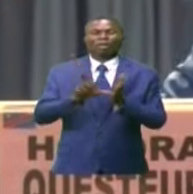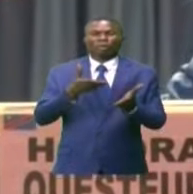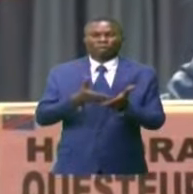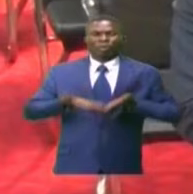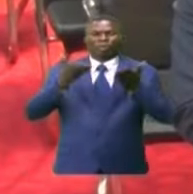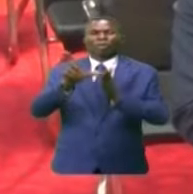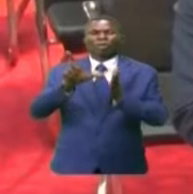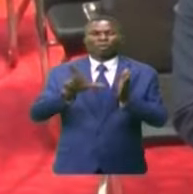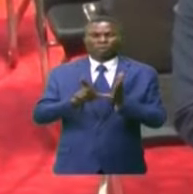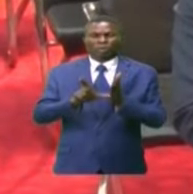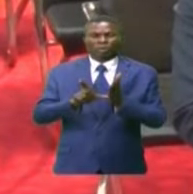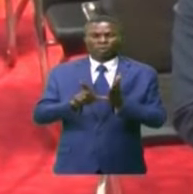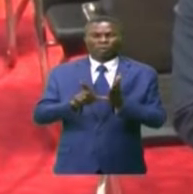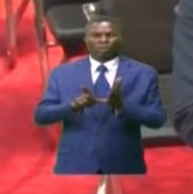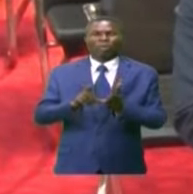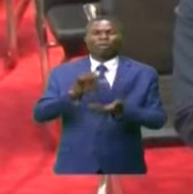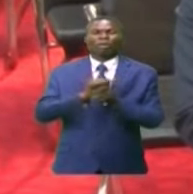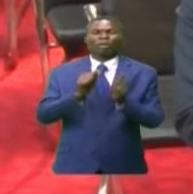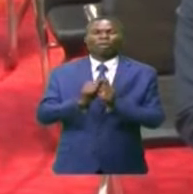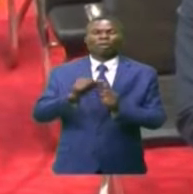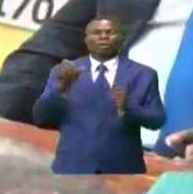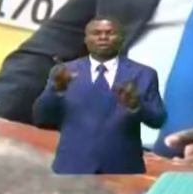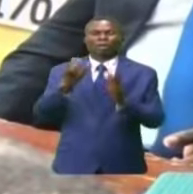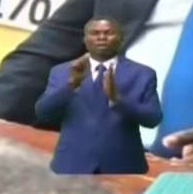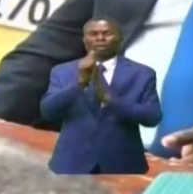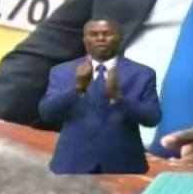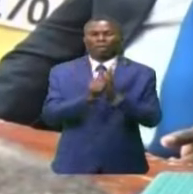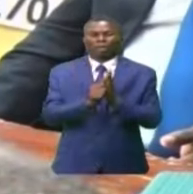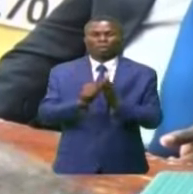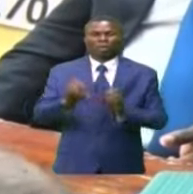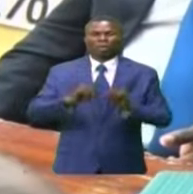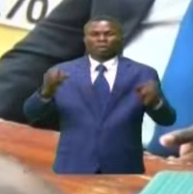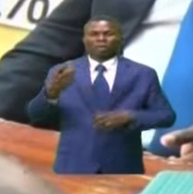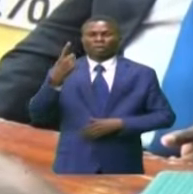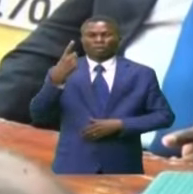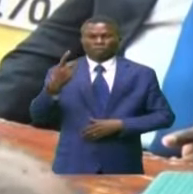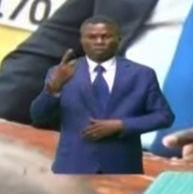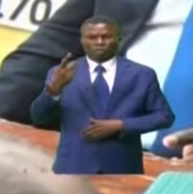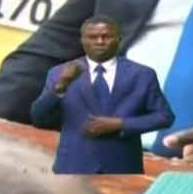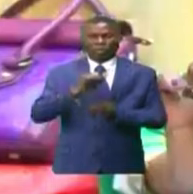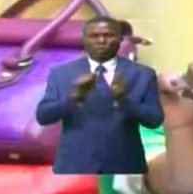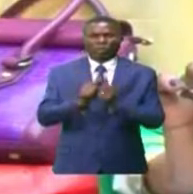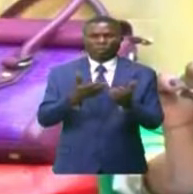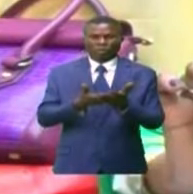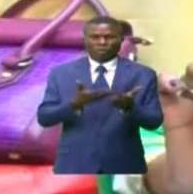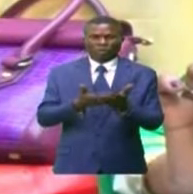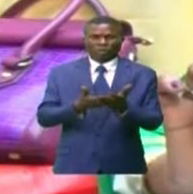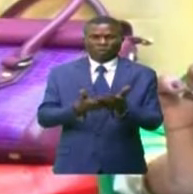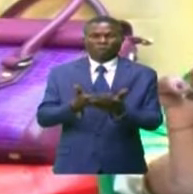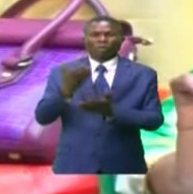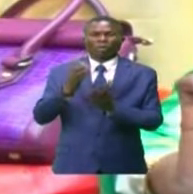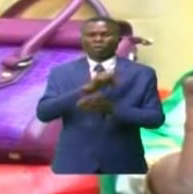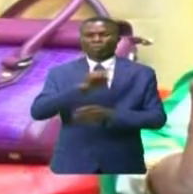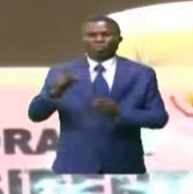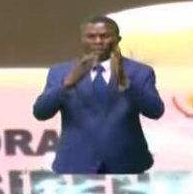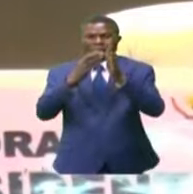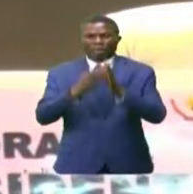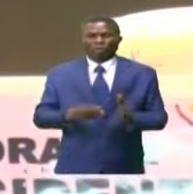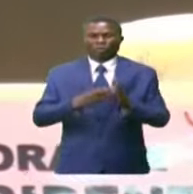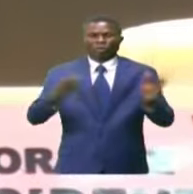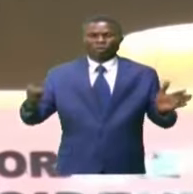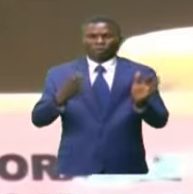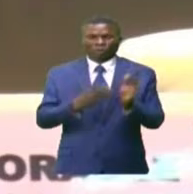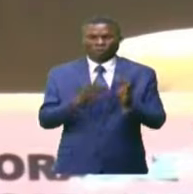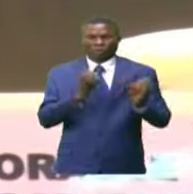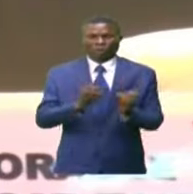proposition de loi avait pour fondement légal l'article 51 de l'acte uniforme du 10 avril 1998 portant